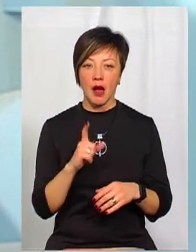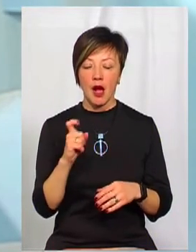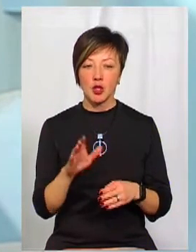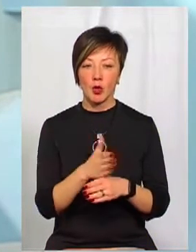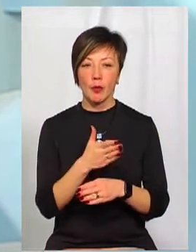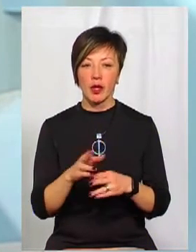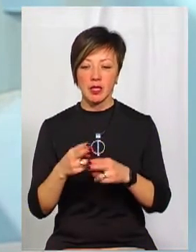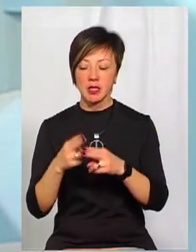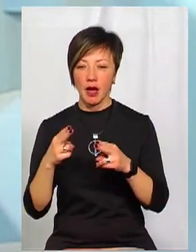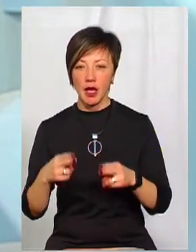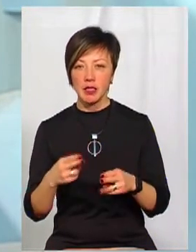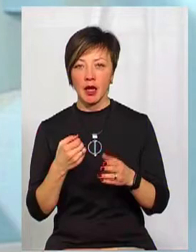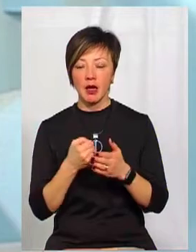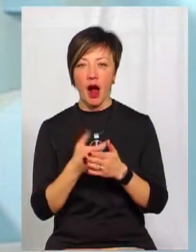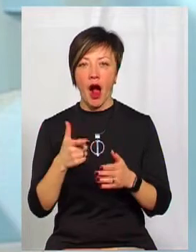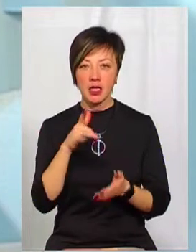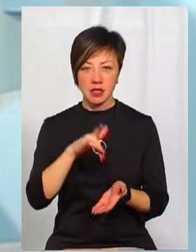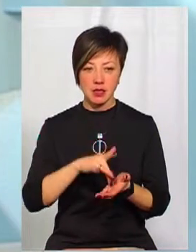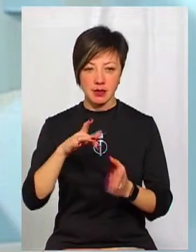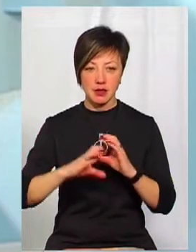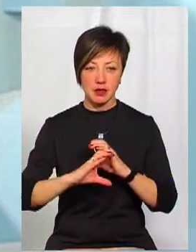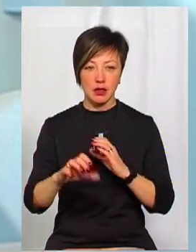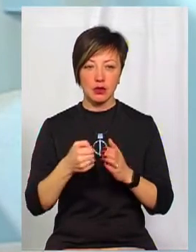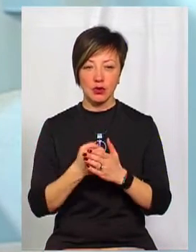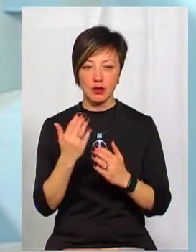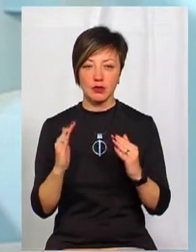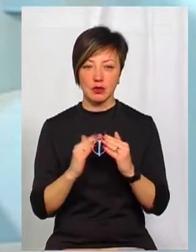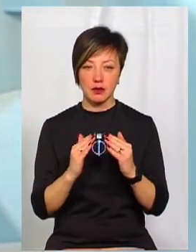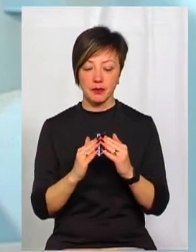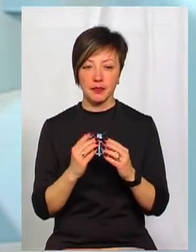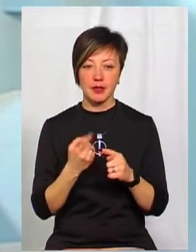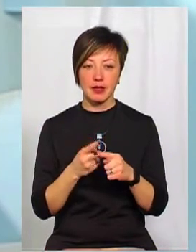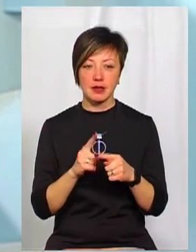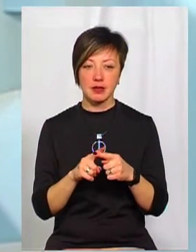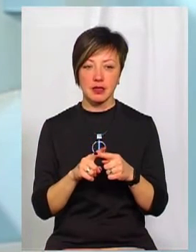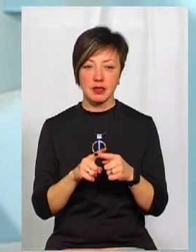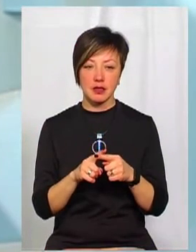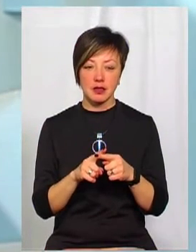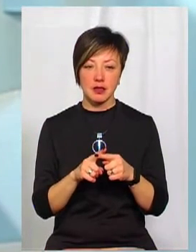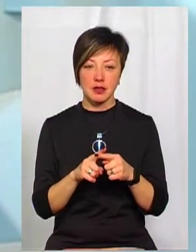газорозподільної станції від магістральних газопроводів безпосередньо до вашої оселі. Тобто це